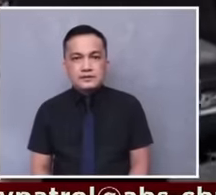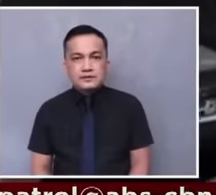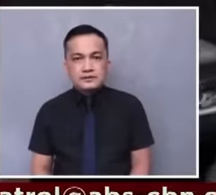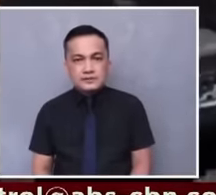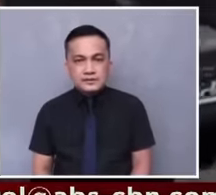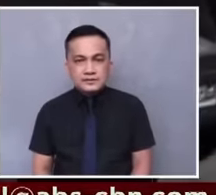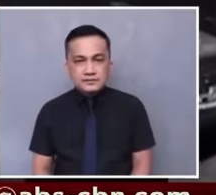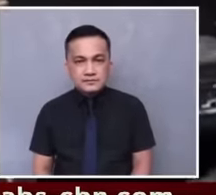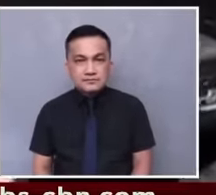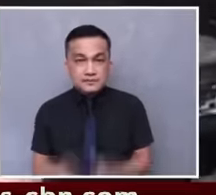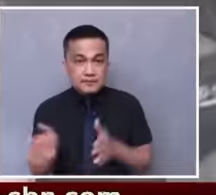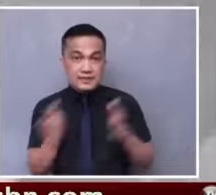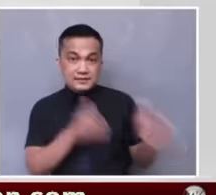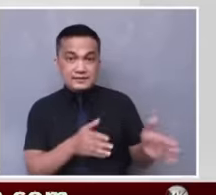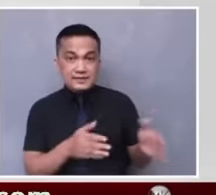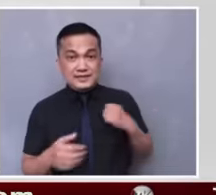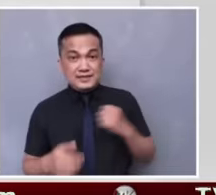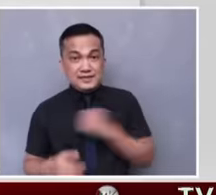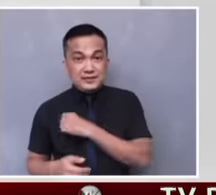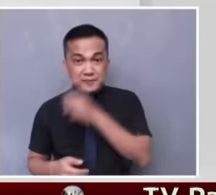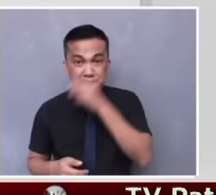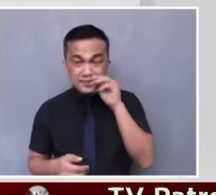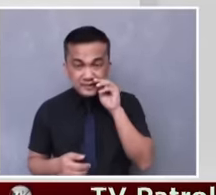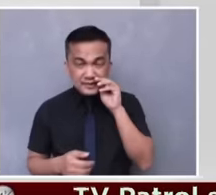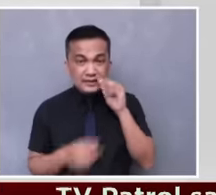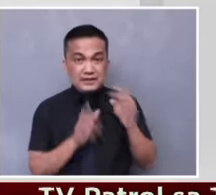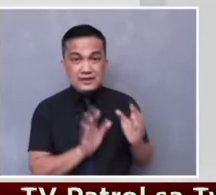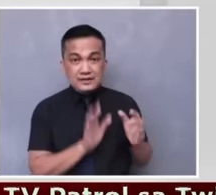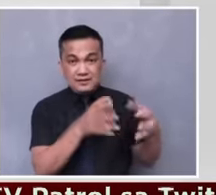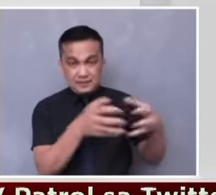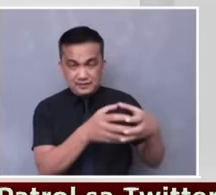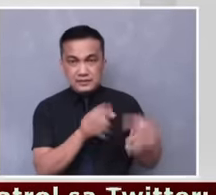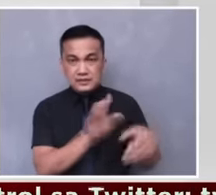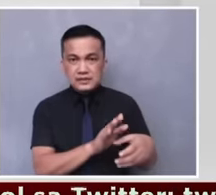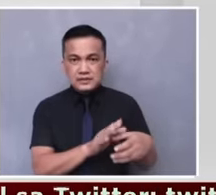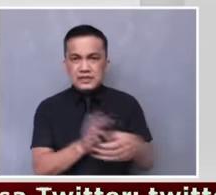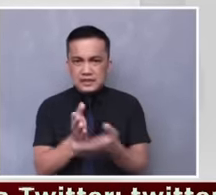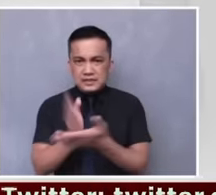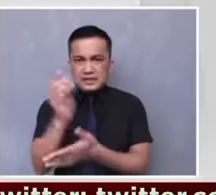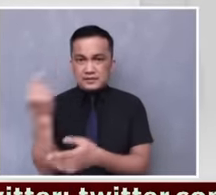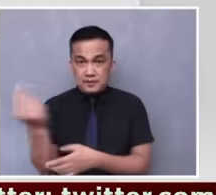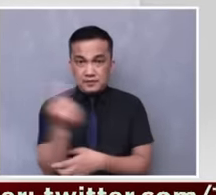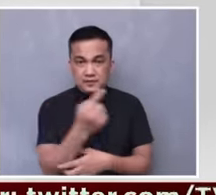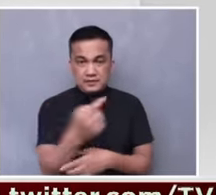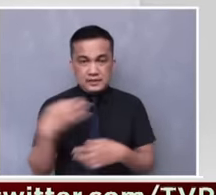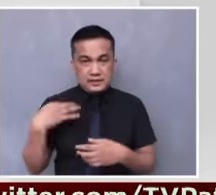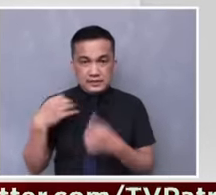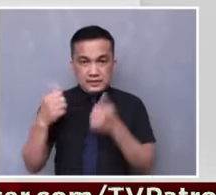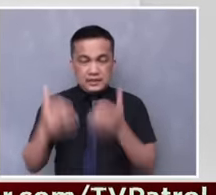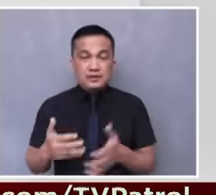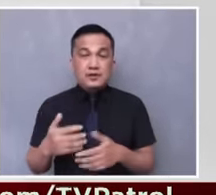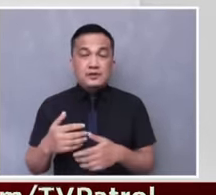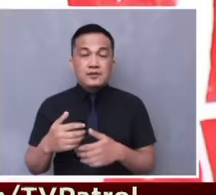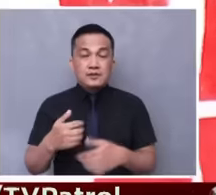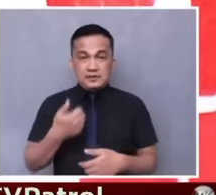Ayon naman kay Senator Manny Pacquiao ng PROMDE Party, karapatan ng bawat kandidato na magdesisyon para sa kanilang sarili.